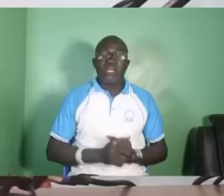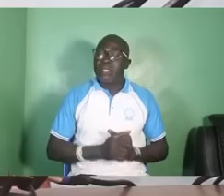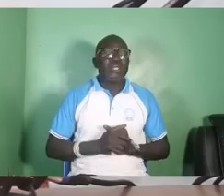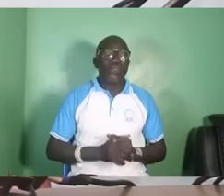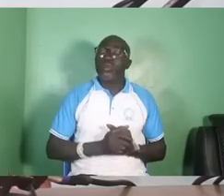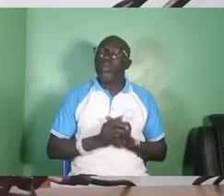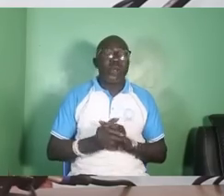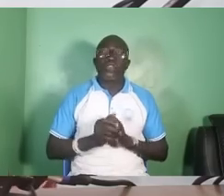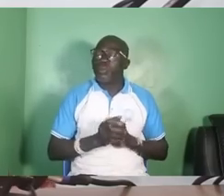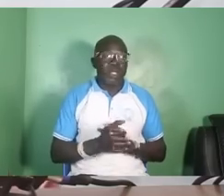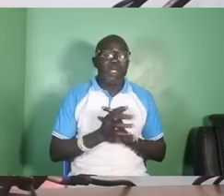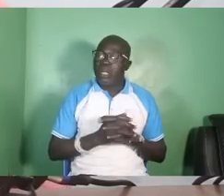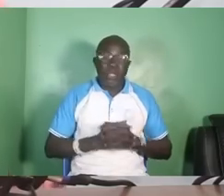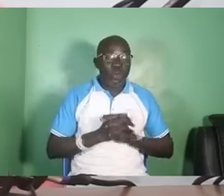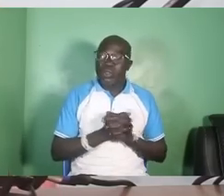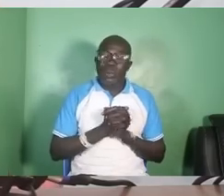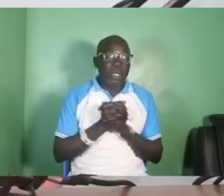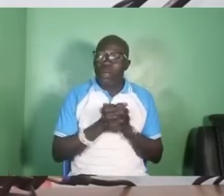gidi.